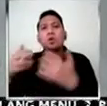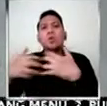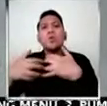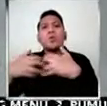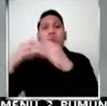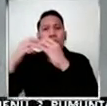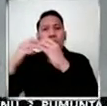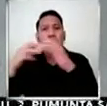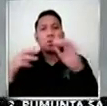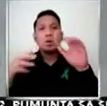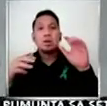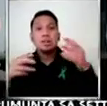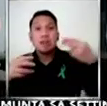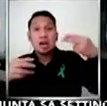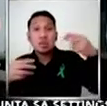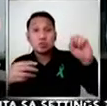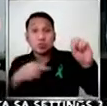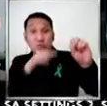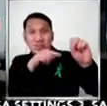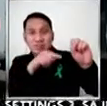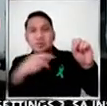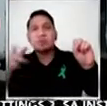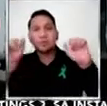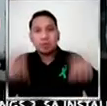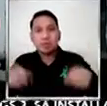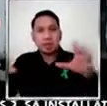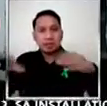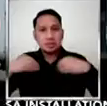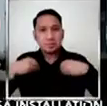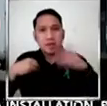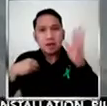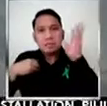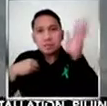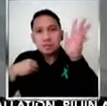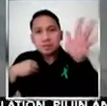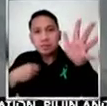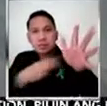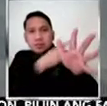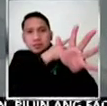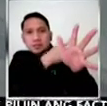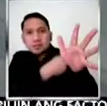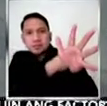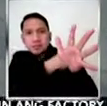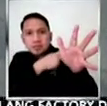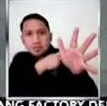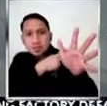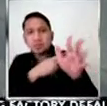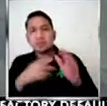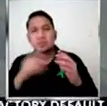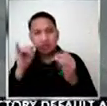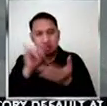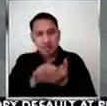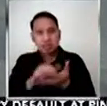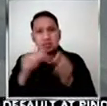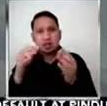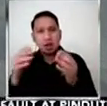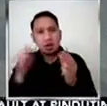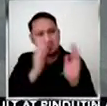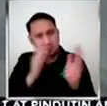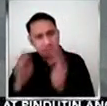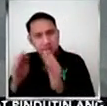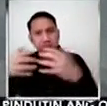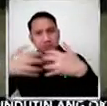School na kayang tumanggap ng 56 na pasyente. Isa lamang ito sa tatlong balak ipatayo ng lungsod.